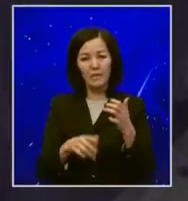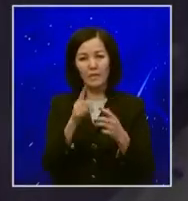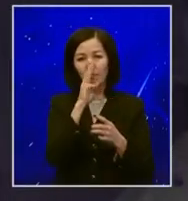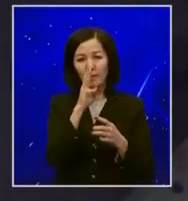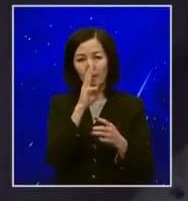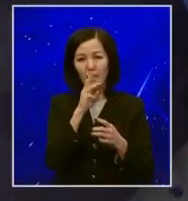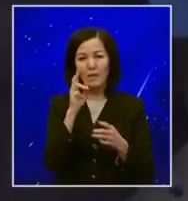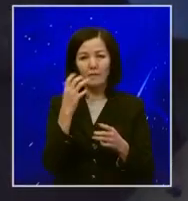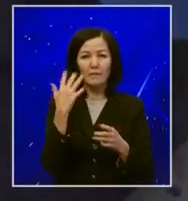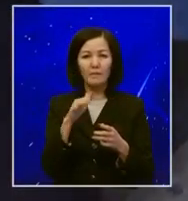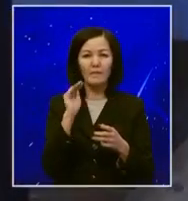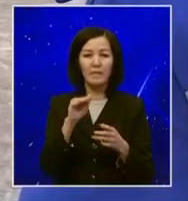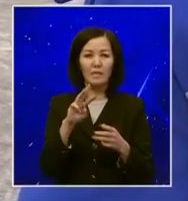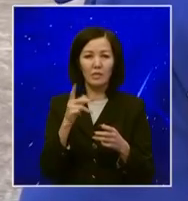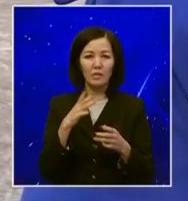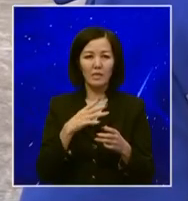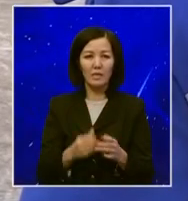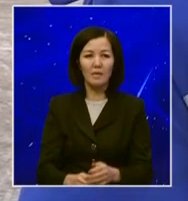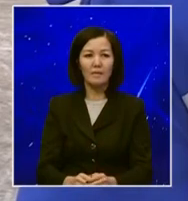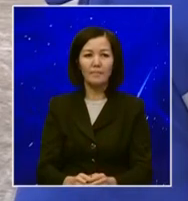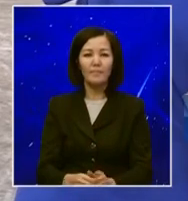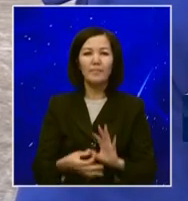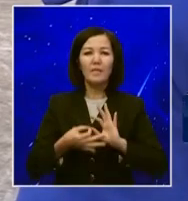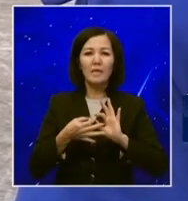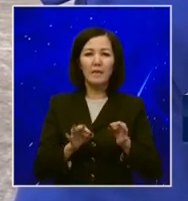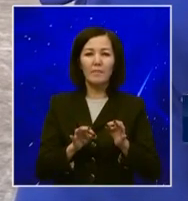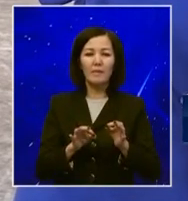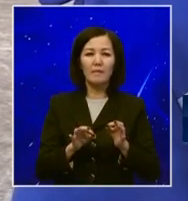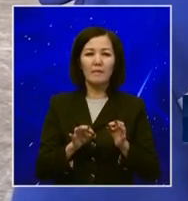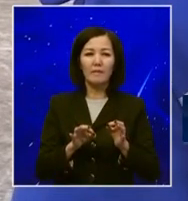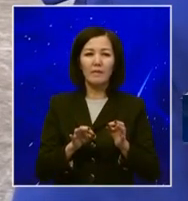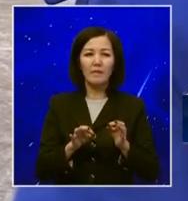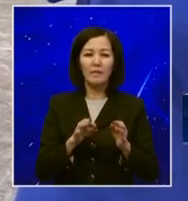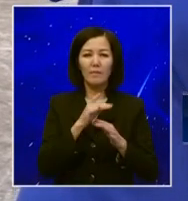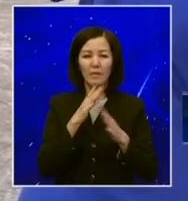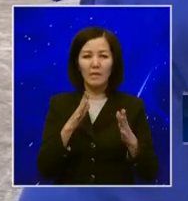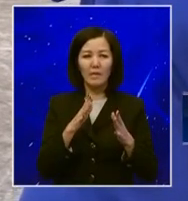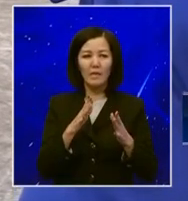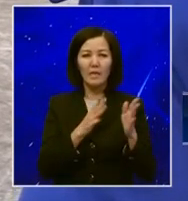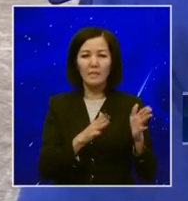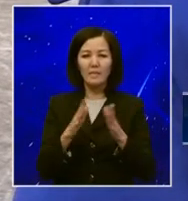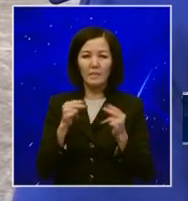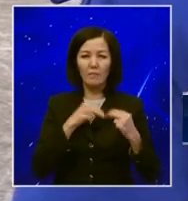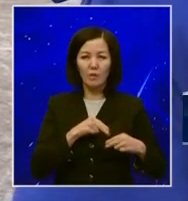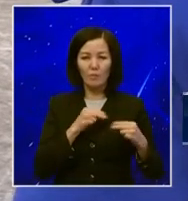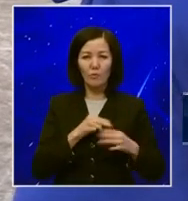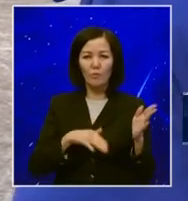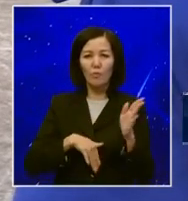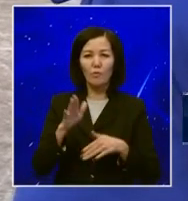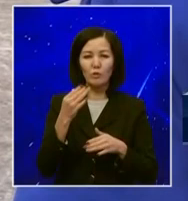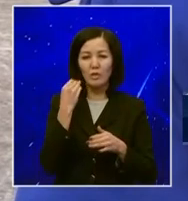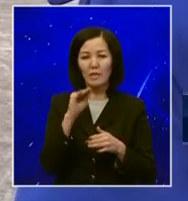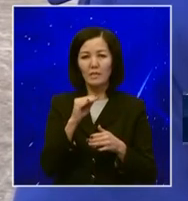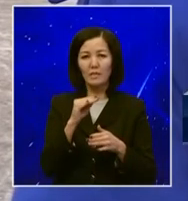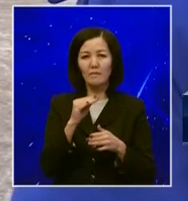– 250 тысяч тенге. Кропотливые, многогранные и системные работы по улучшению качества